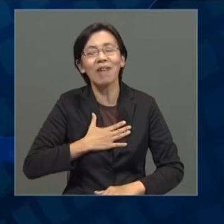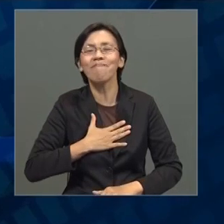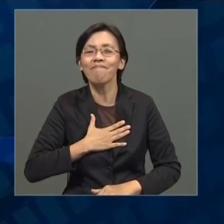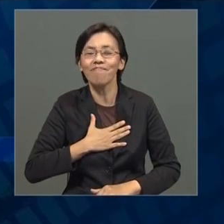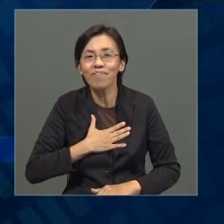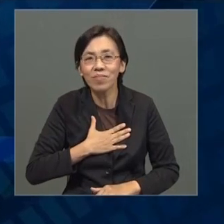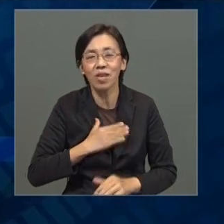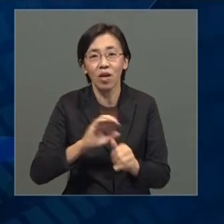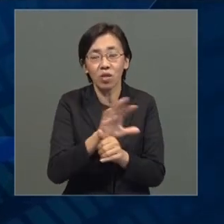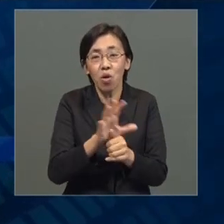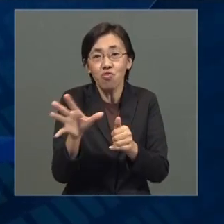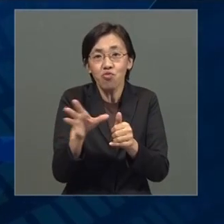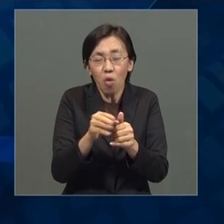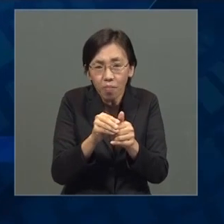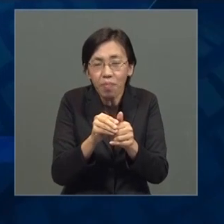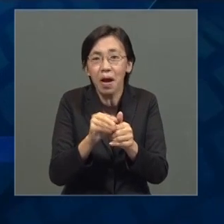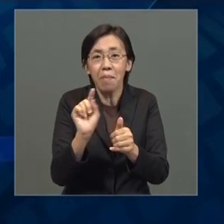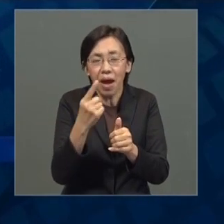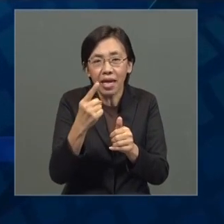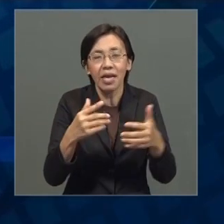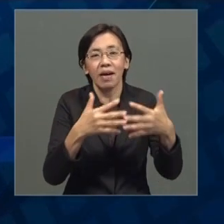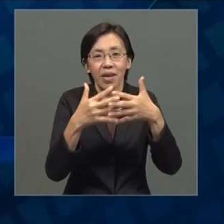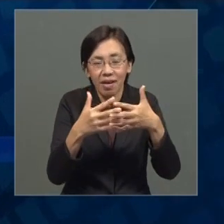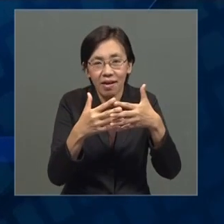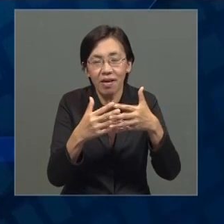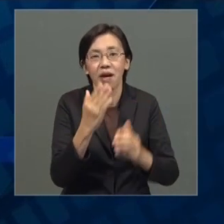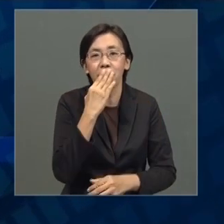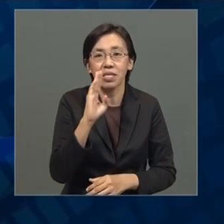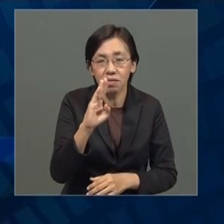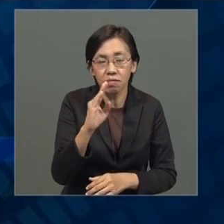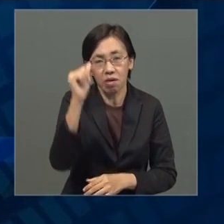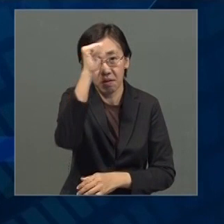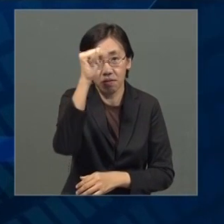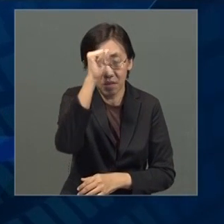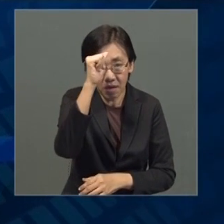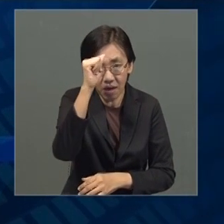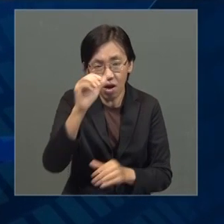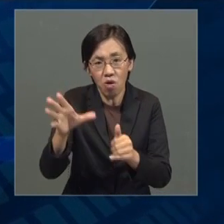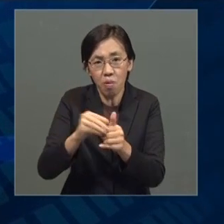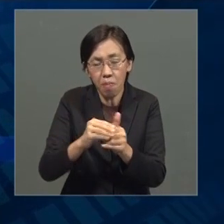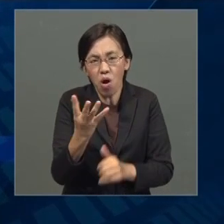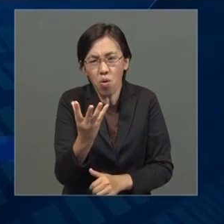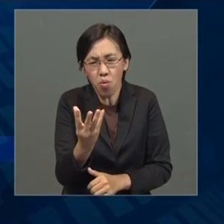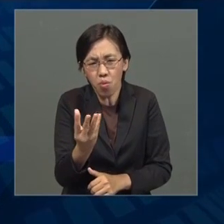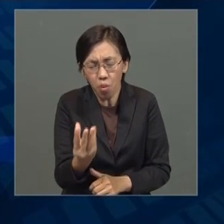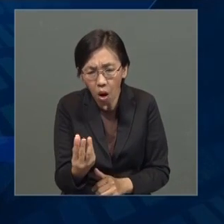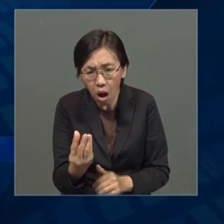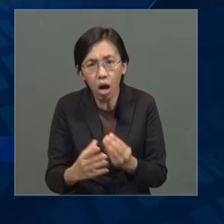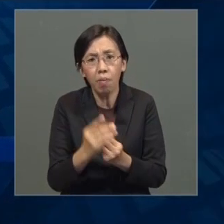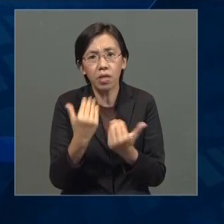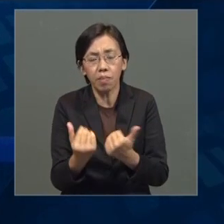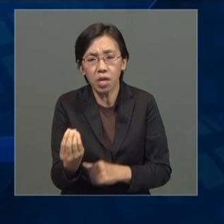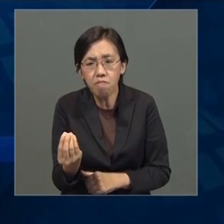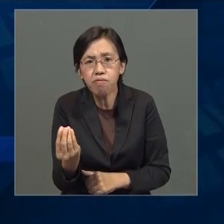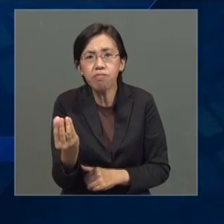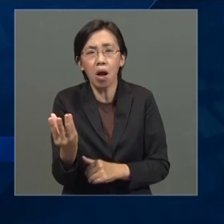ขผู้ติดเชื้อรายใหม่ทั้งสหรัฐอเมริกาบราซิลอินเดียดูเหมือนจะลดลงอาทิตย์นี้กลับขึ้นมาอีกนะคะก็ยังสะ